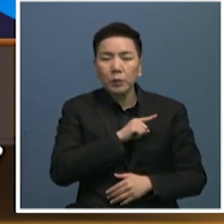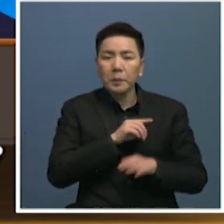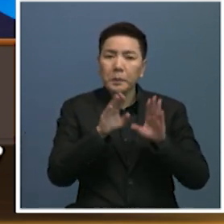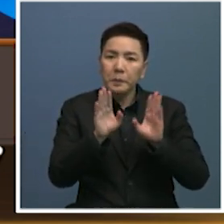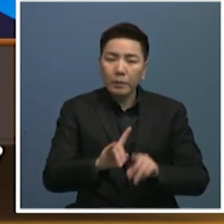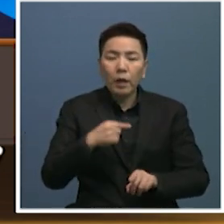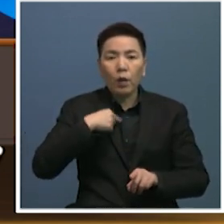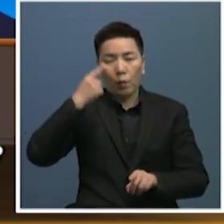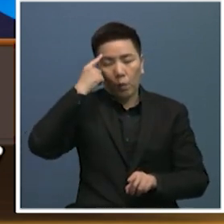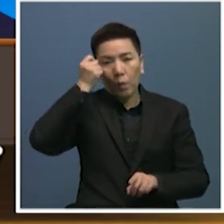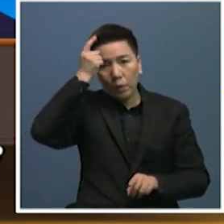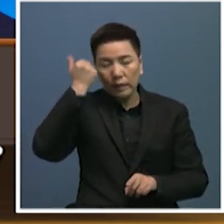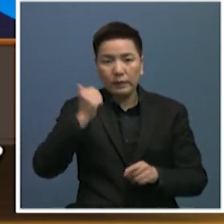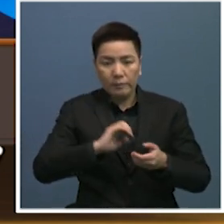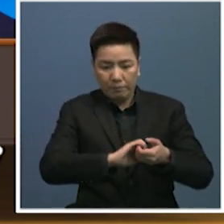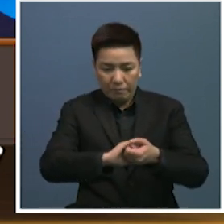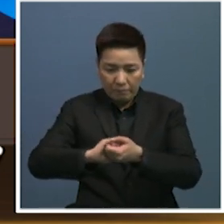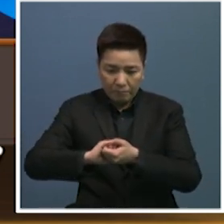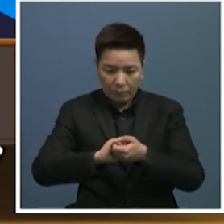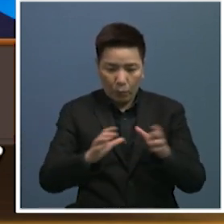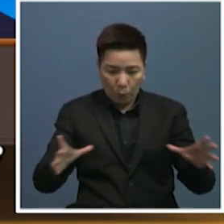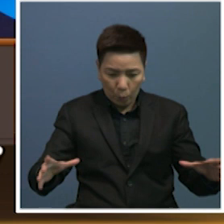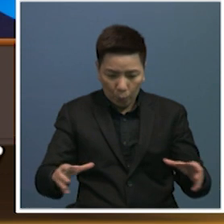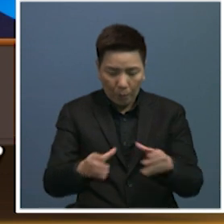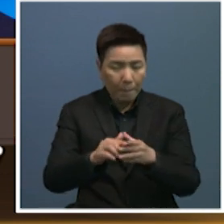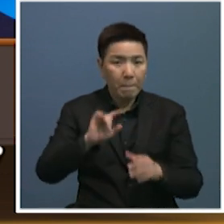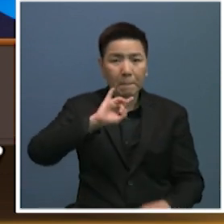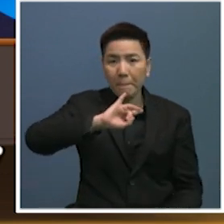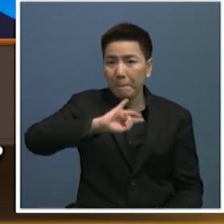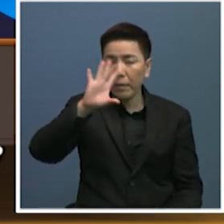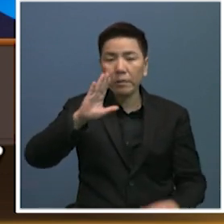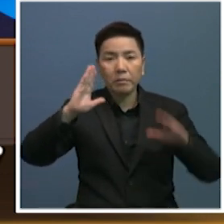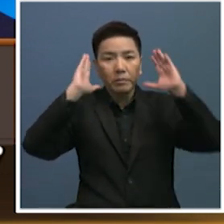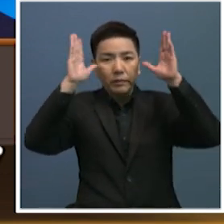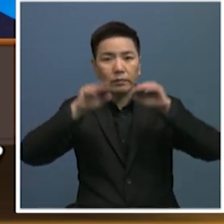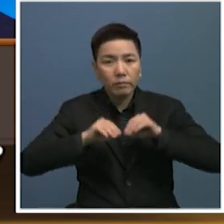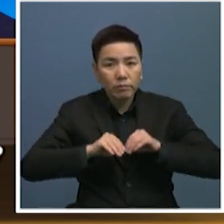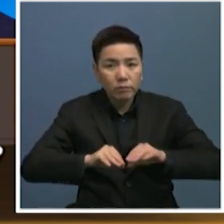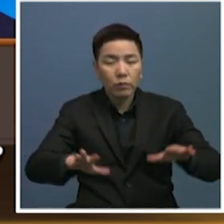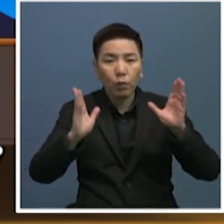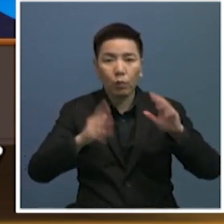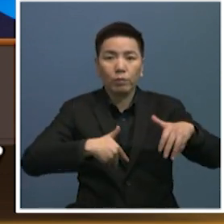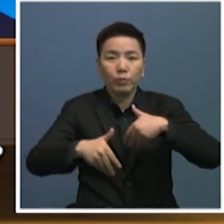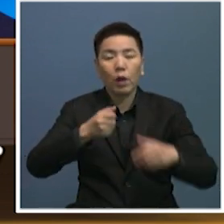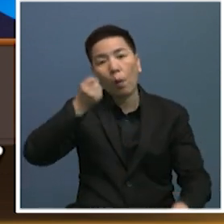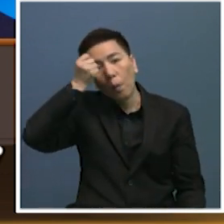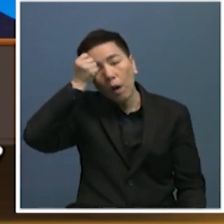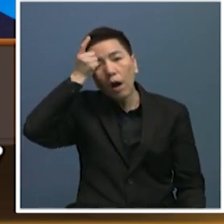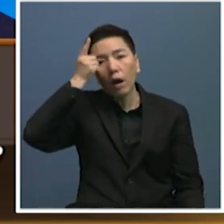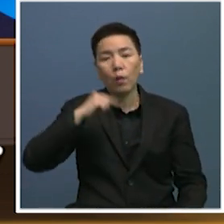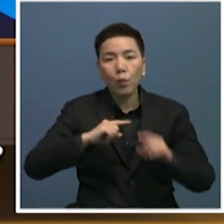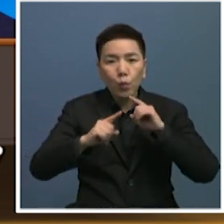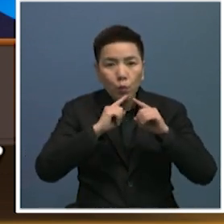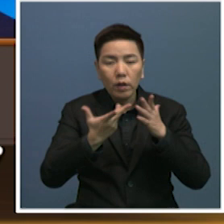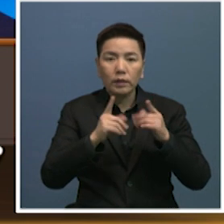ด้วยนะครับผมก็คิดว่าความร่วมไม้ร่วมมือเป็นหนึ่งเดียวแล้วก็การประชาสัมพันธ์ให้กับพื้นที่ทำความเข้าใจแล้วก็พูด